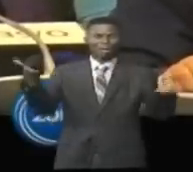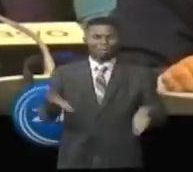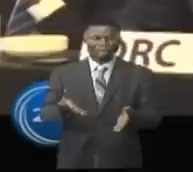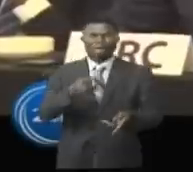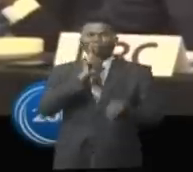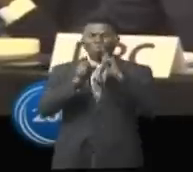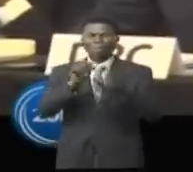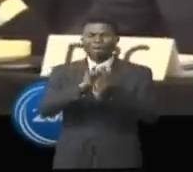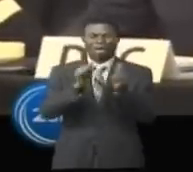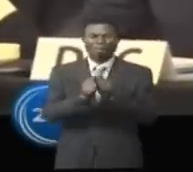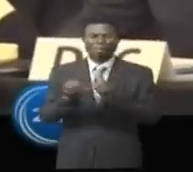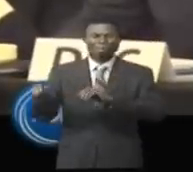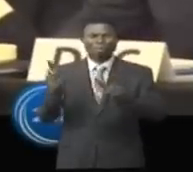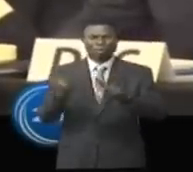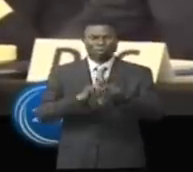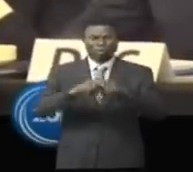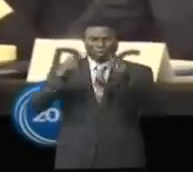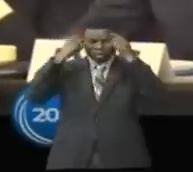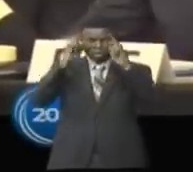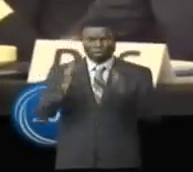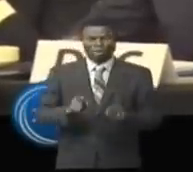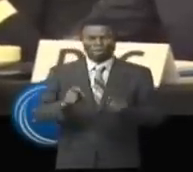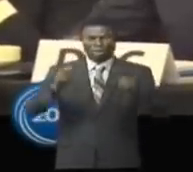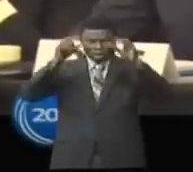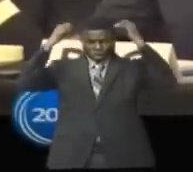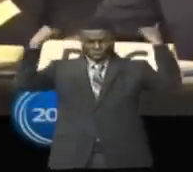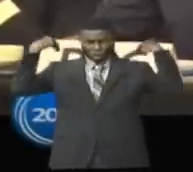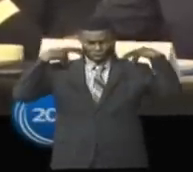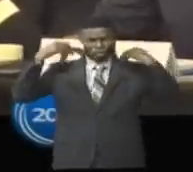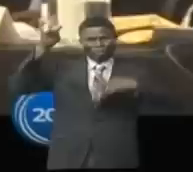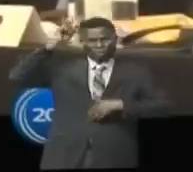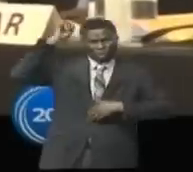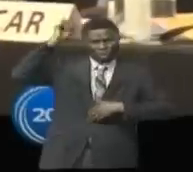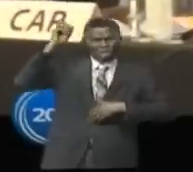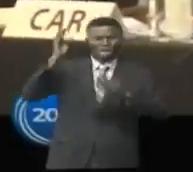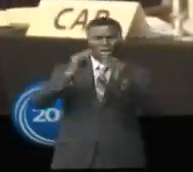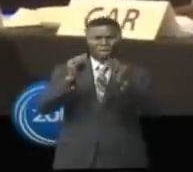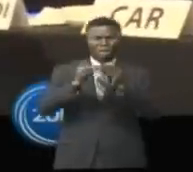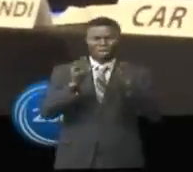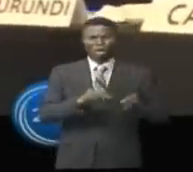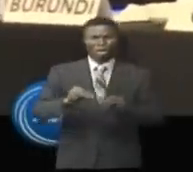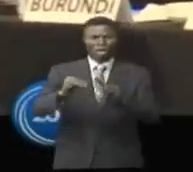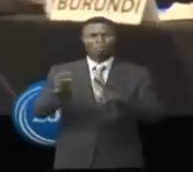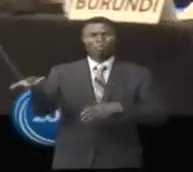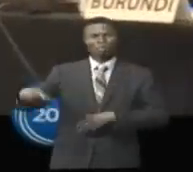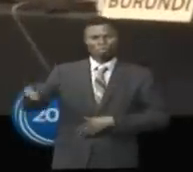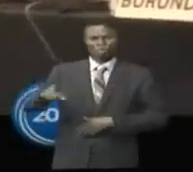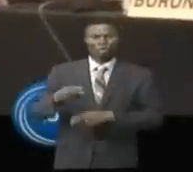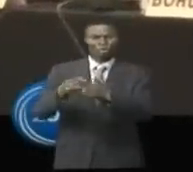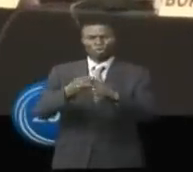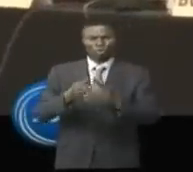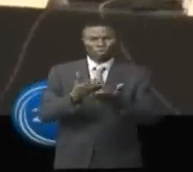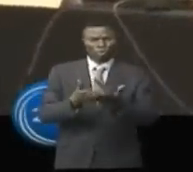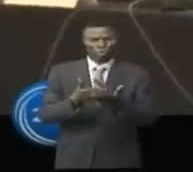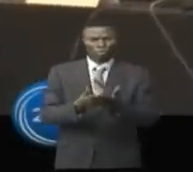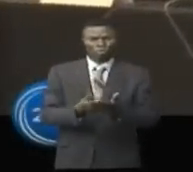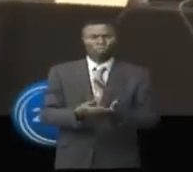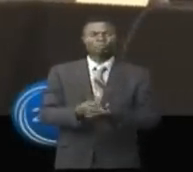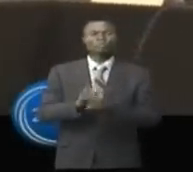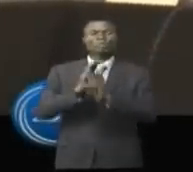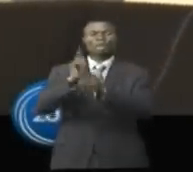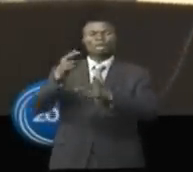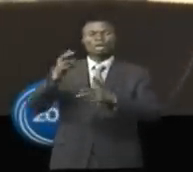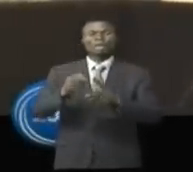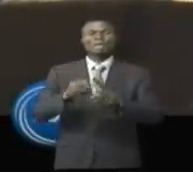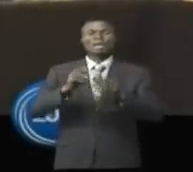la mise en œuvre de décisions de chefs d'État prises au dernier sommet du mécanisme régional des suivis. Au menu de nos